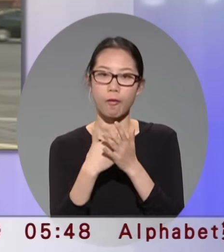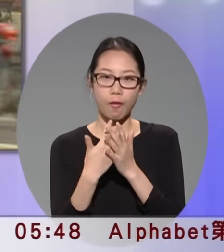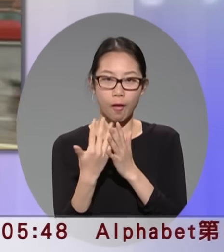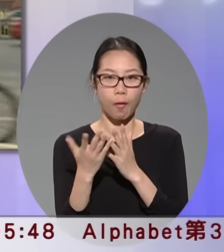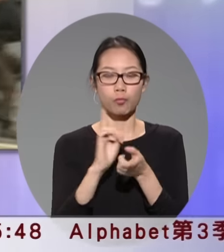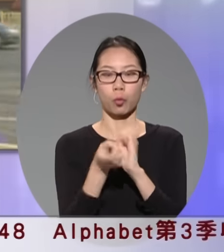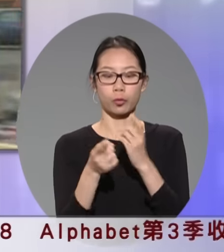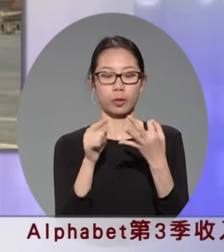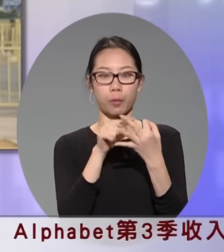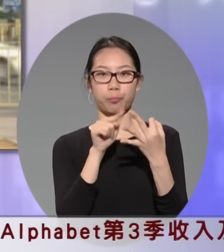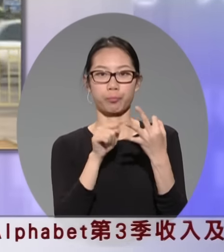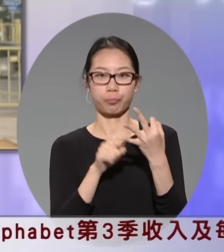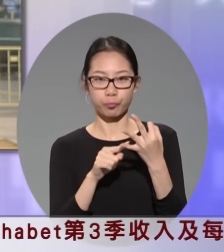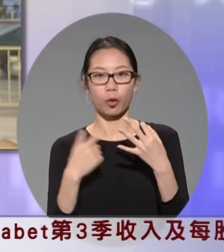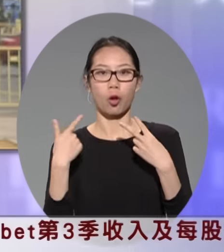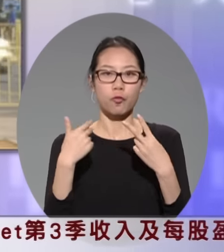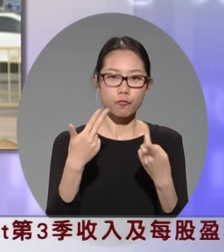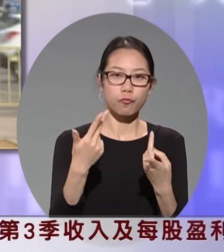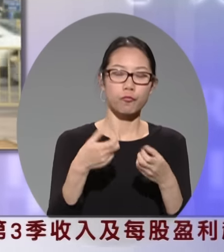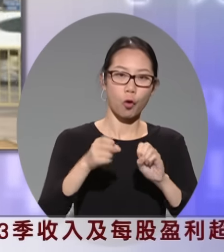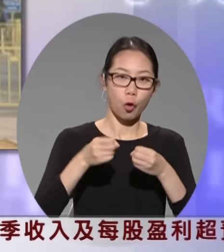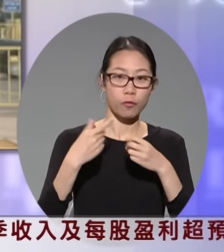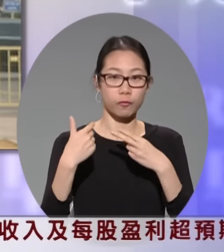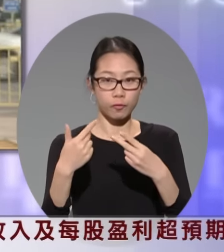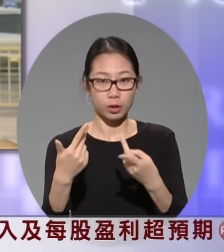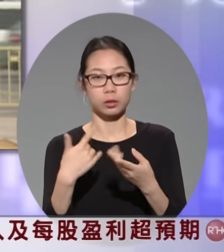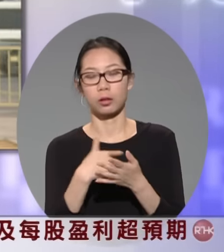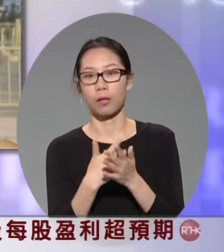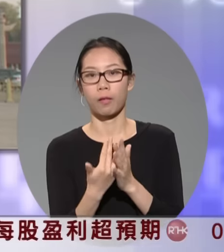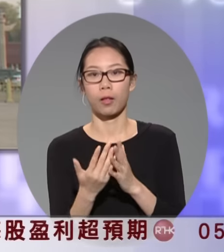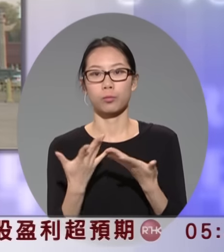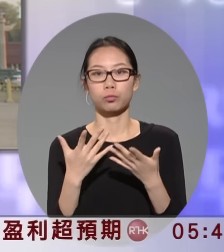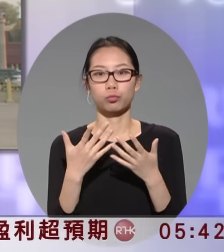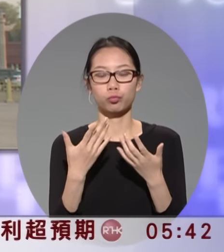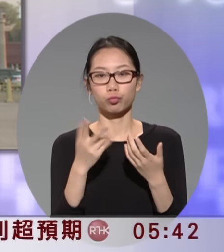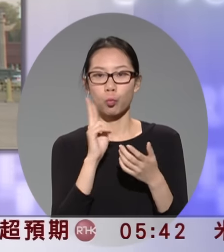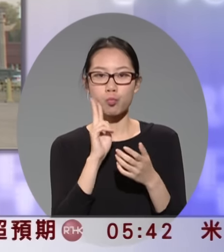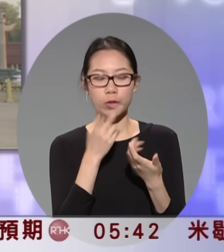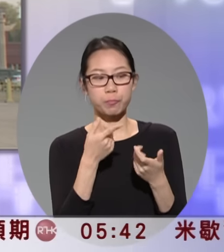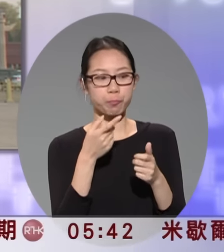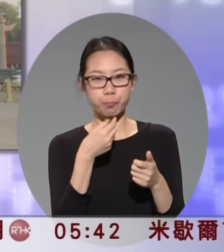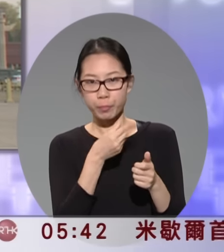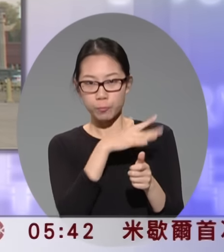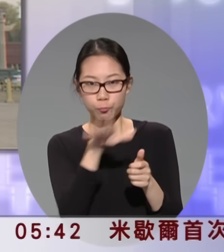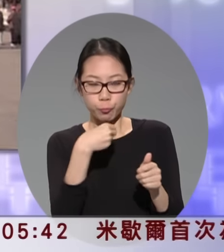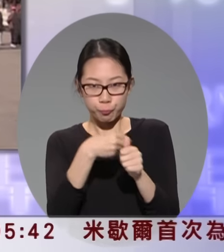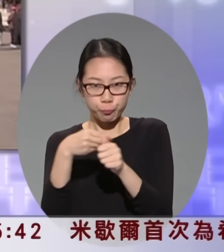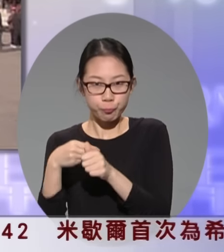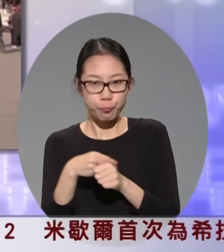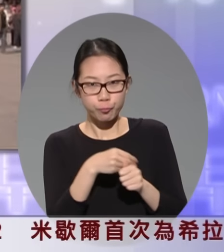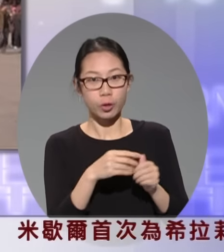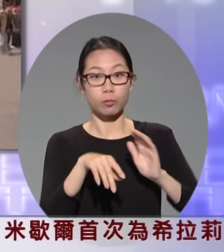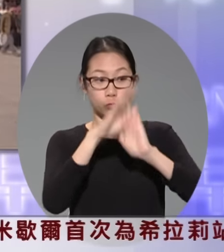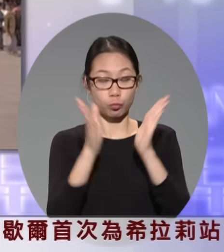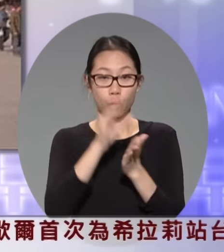代表、科學發展觀和習近平的重要講話精神為指導。全會決定將會在明年下